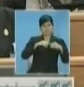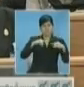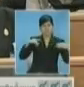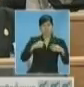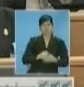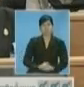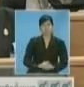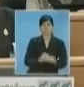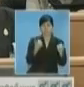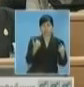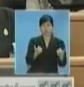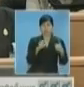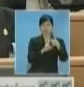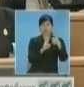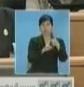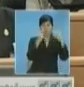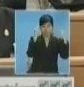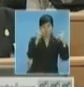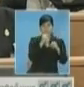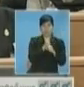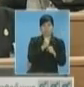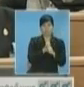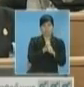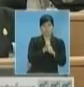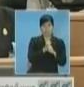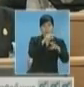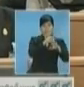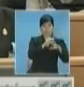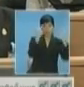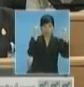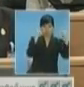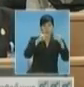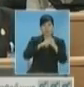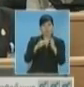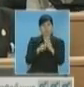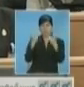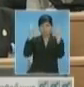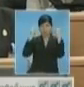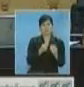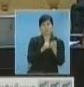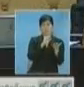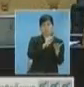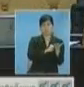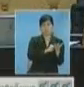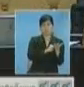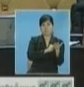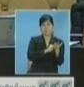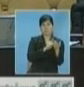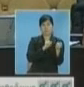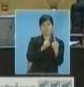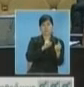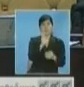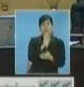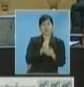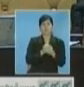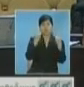านรองนายกยุทธศักดิ์ปฏิบัติหน้าที่นายกเนี่ยท่านนายกก็ไปสั่งการเรื่องน้ำท่วมไม่ได้นะครับ เพราะท่านนายก